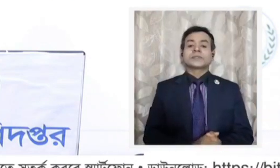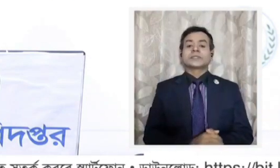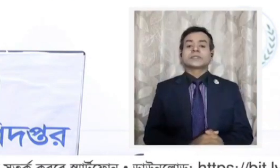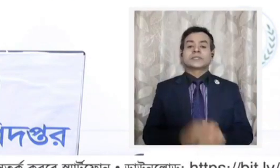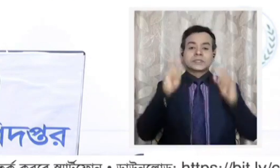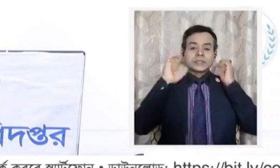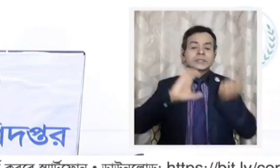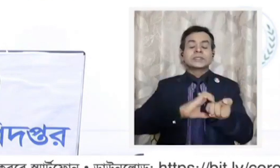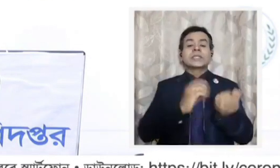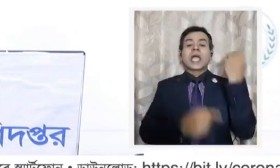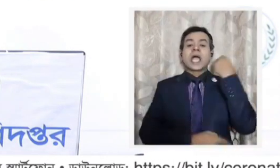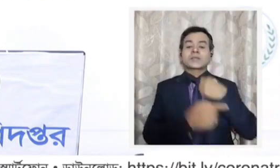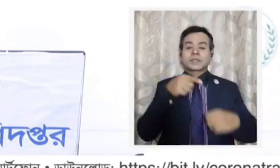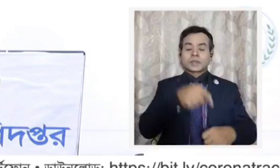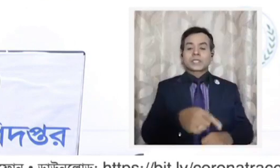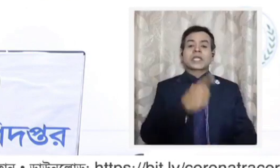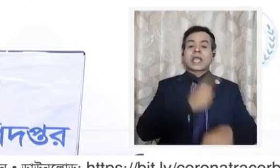18 জন।